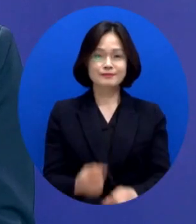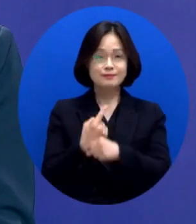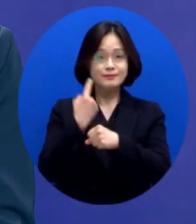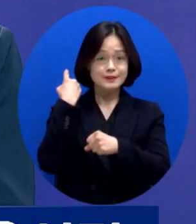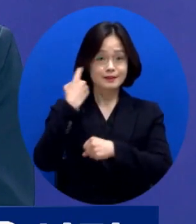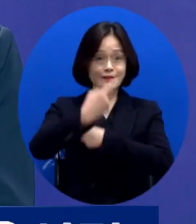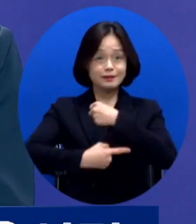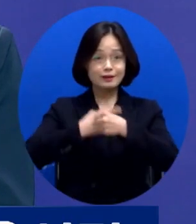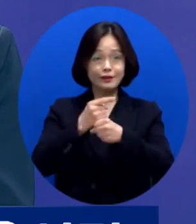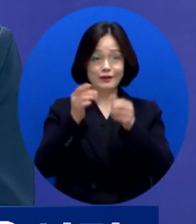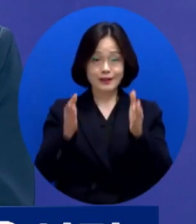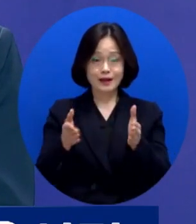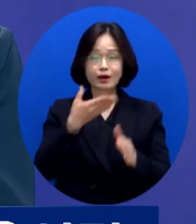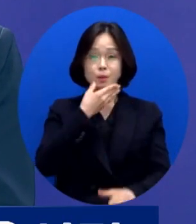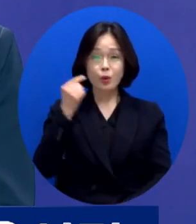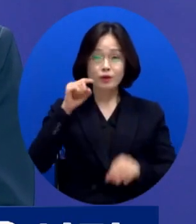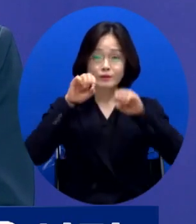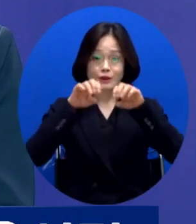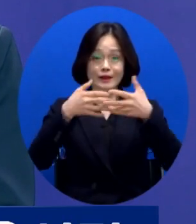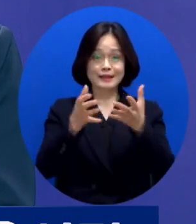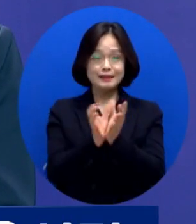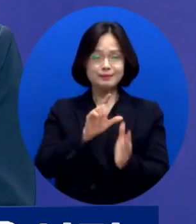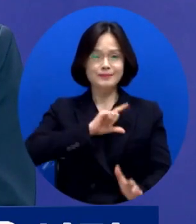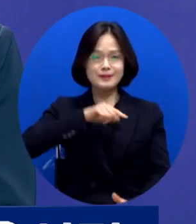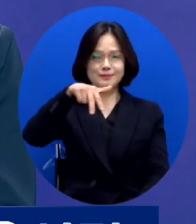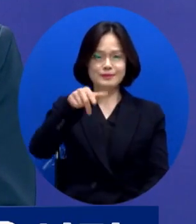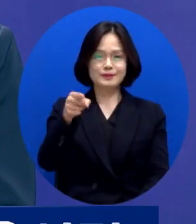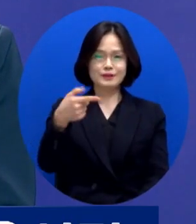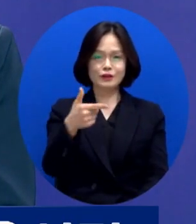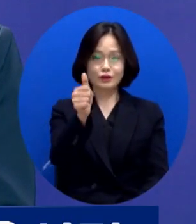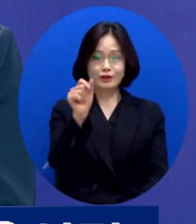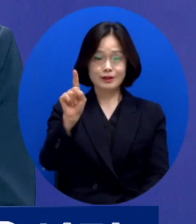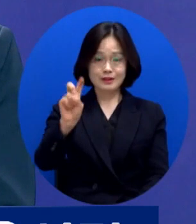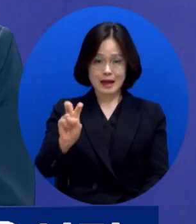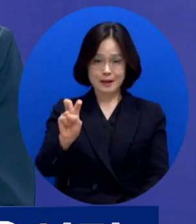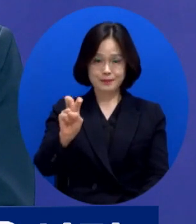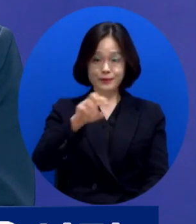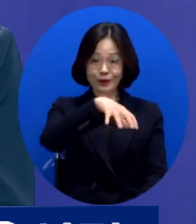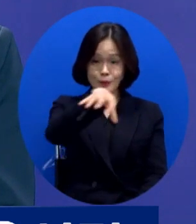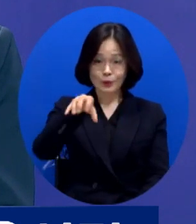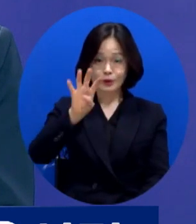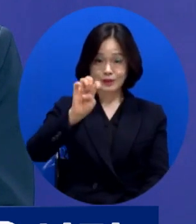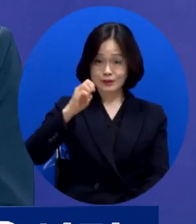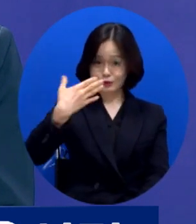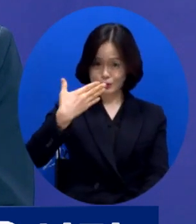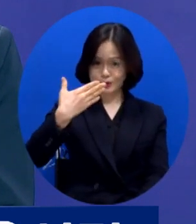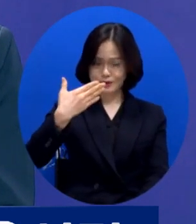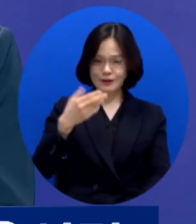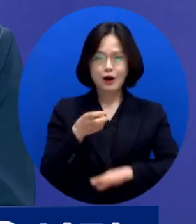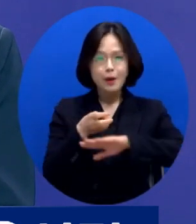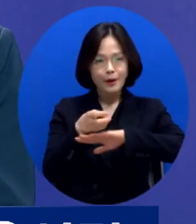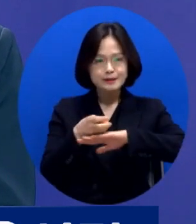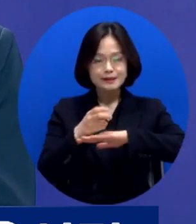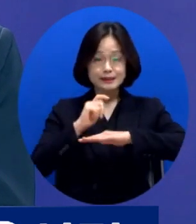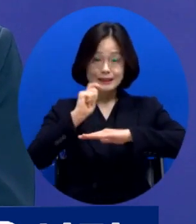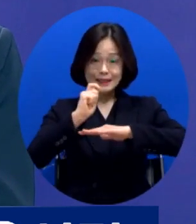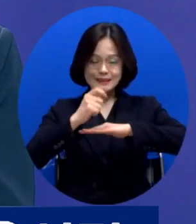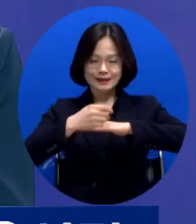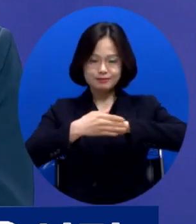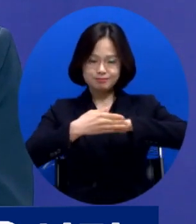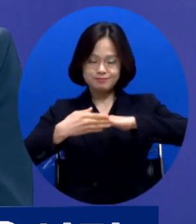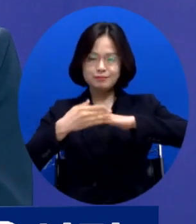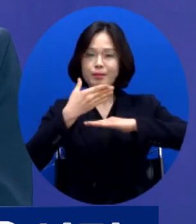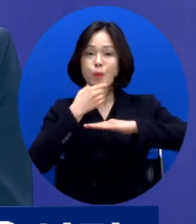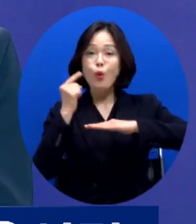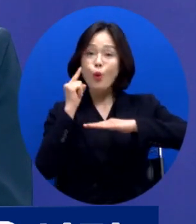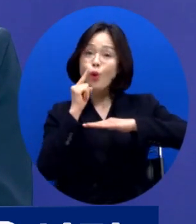작년에 복음의 전함은 전국 48개 지역의 버스와 택시에 복음 광고를 부착해서 달리는 방방곡곡